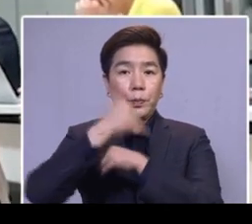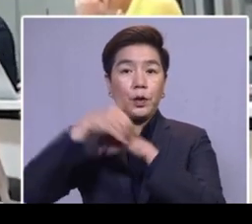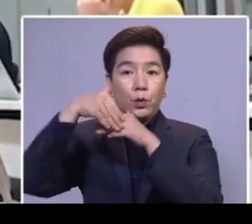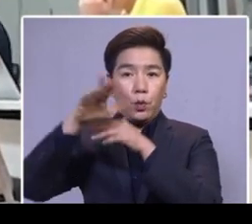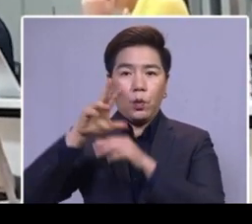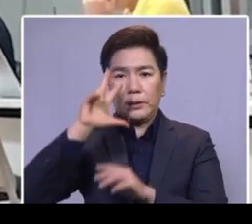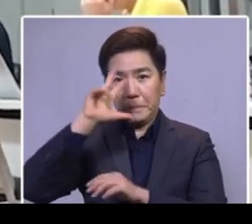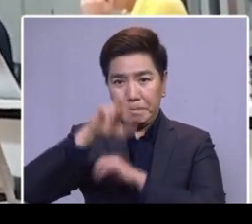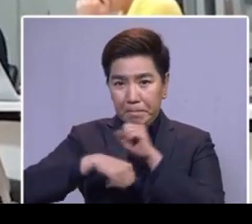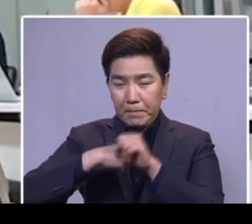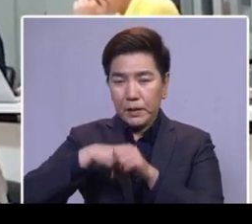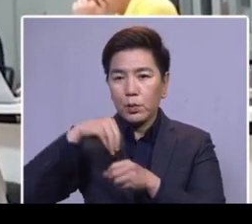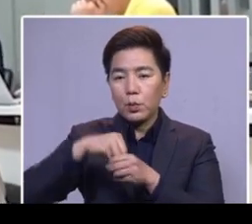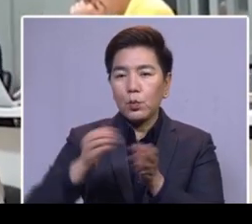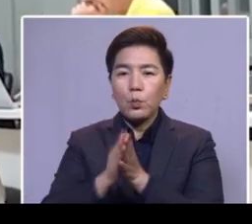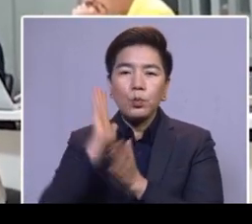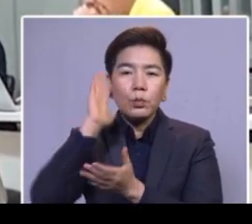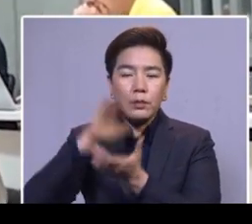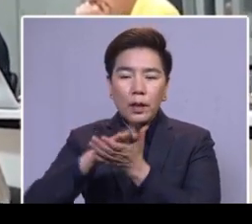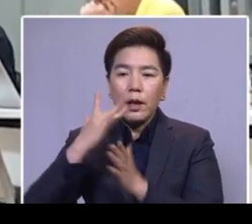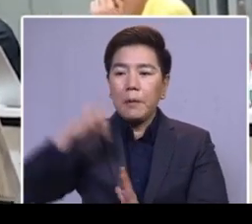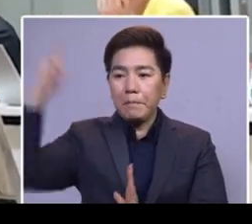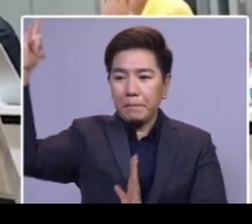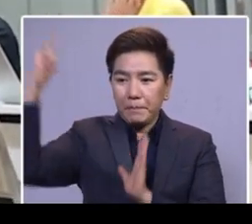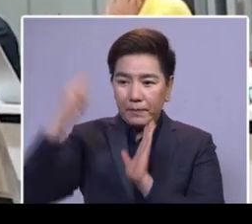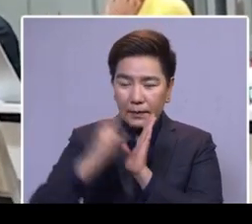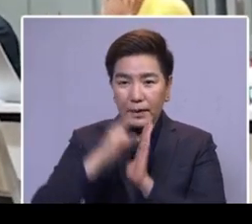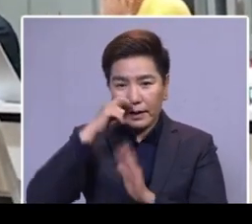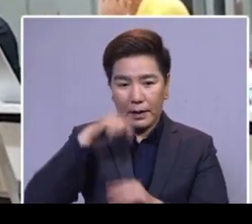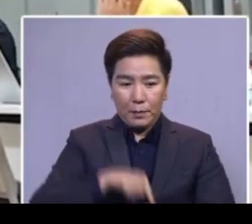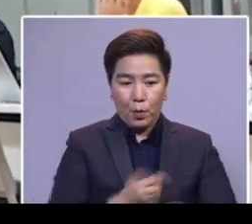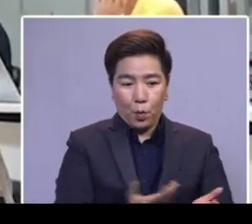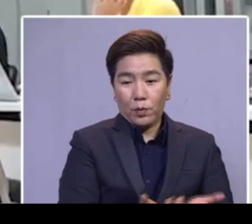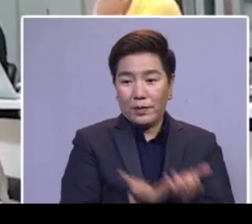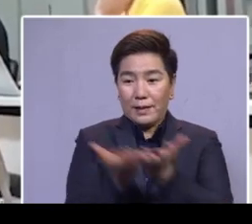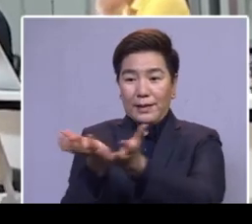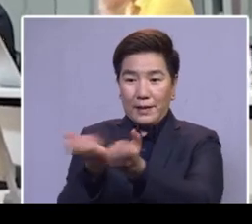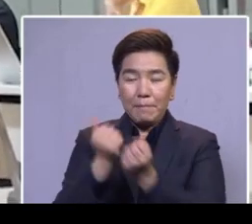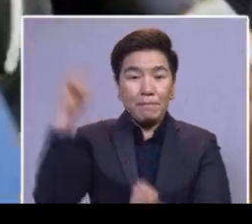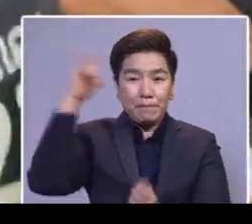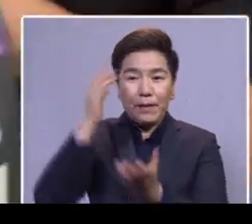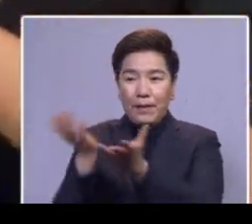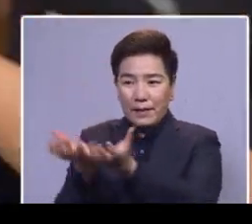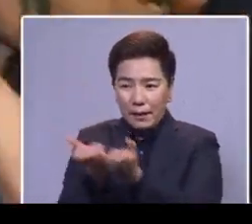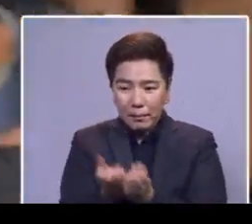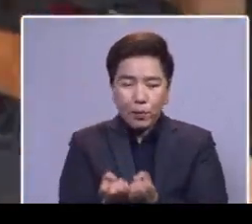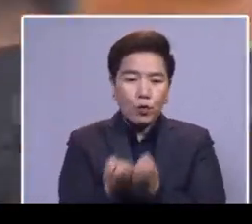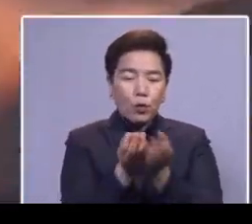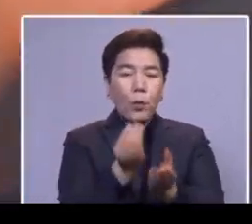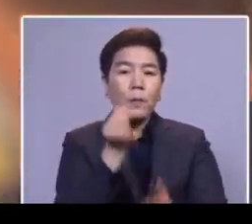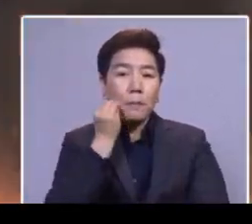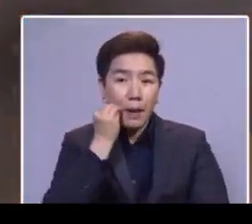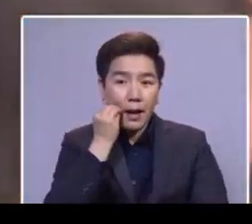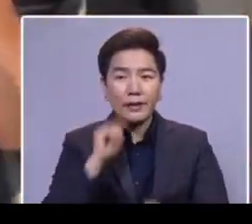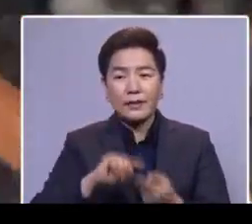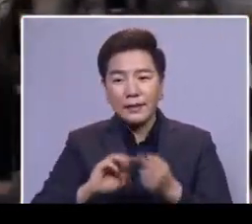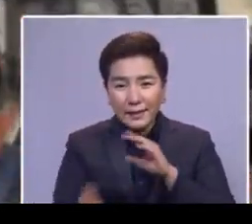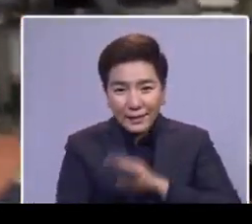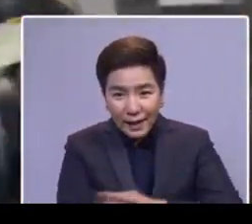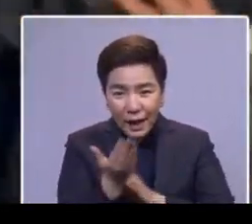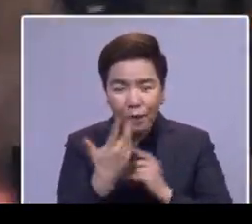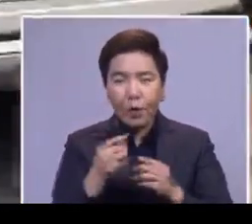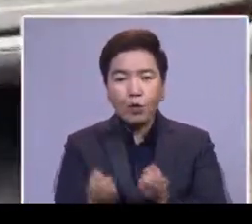ประมาณ 3ปีพอเดินทางกลับมาที่ไทยก็มีแอมเนี่ยไปรับที่สนามบินไปส่งในบ้านที่ช่วงเช้ามืดค่ะ